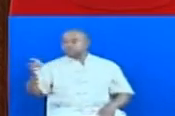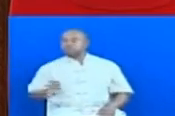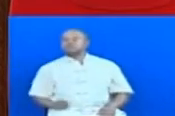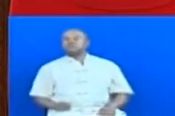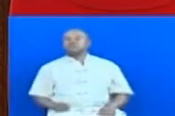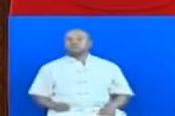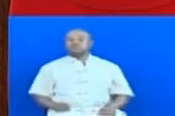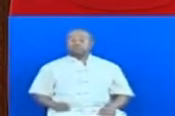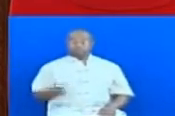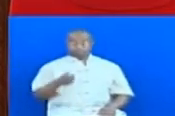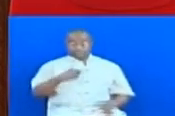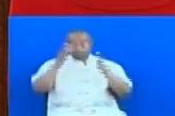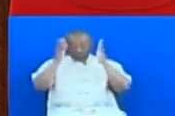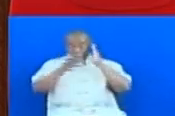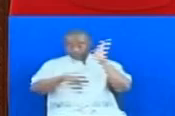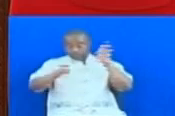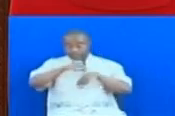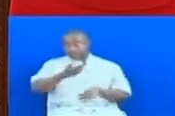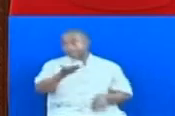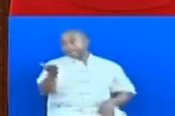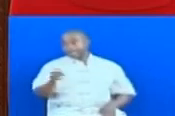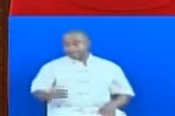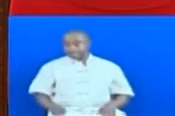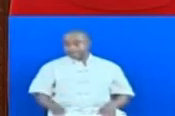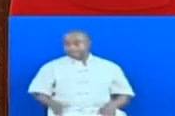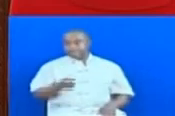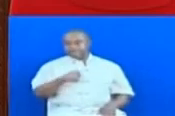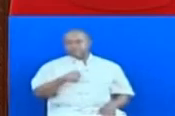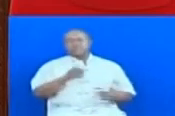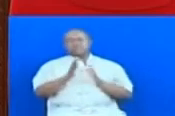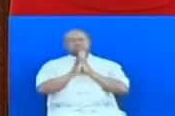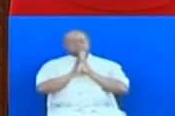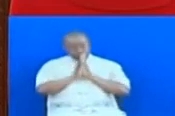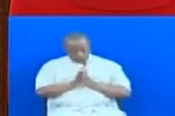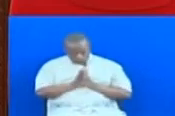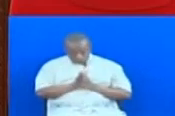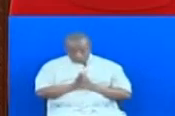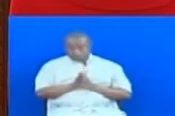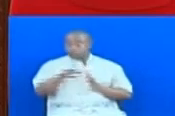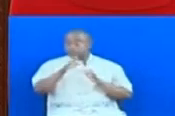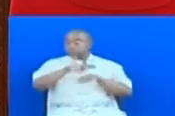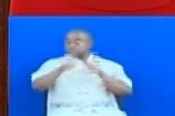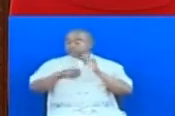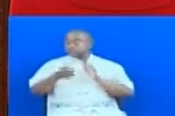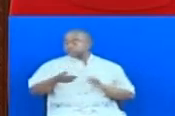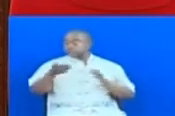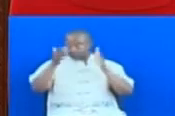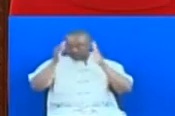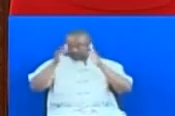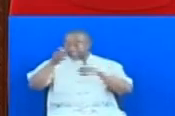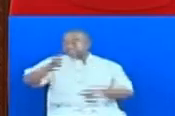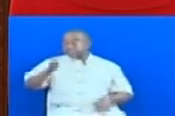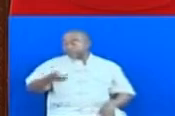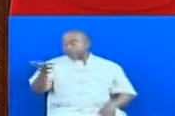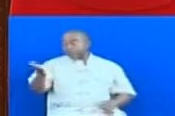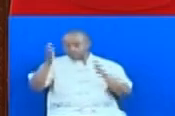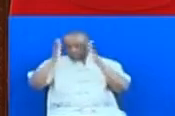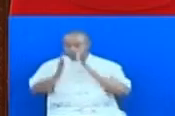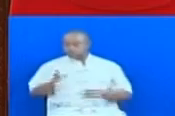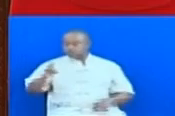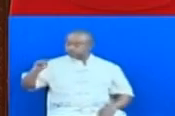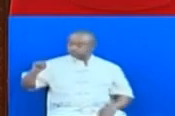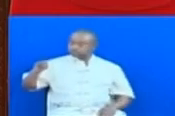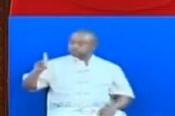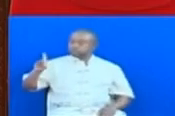Mheshimiwa Naibu Speaker, nimshukuru spika wa bunge la Jamhuri ya Muungano wa Tanzania Mheshimiwa Ndugai